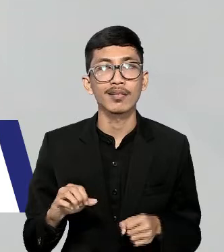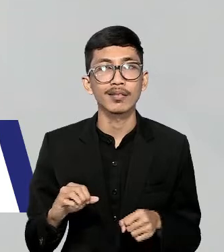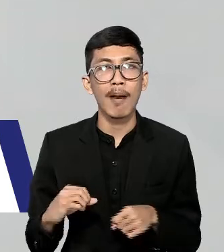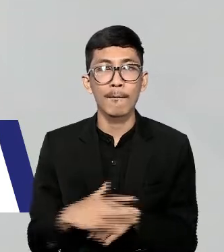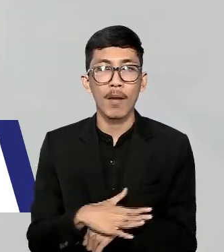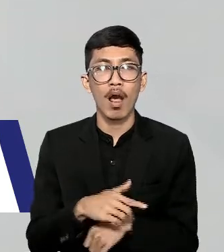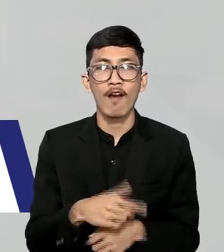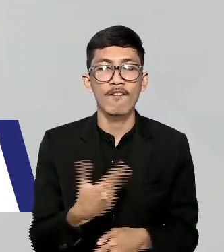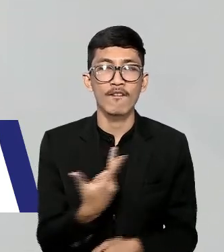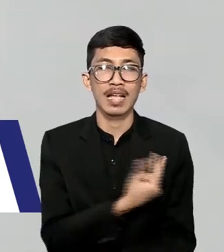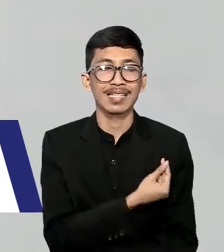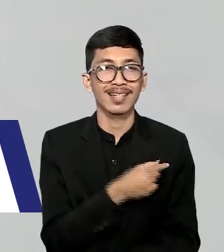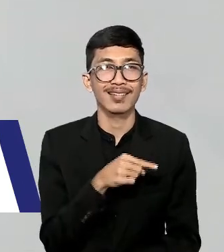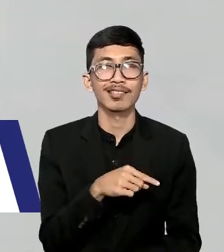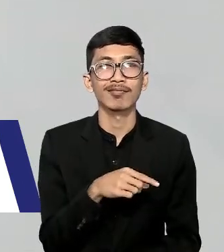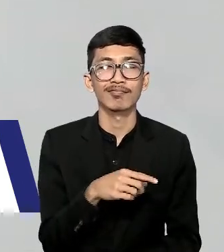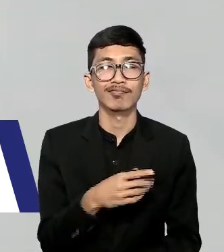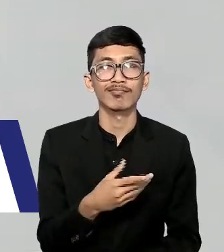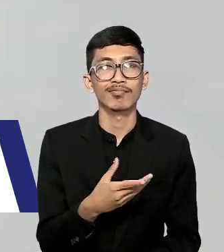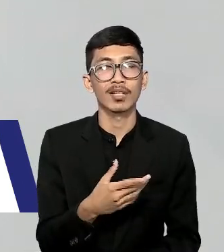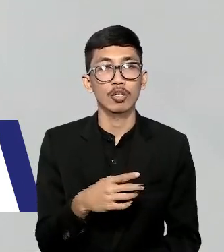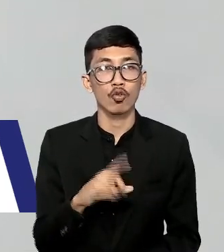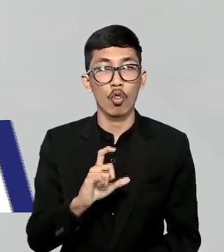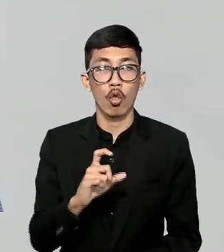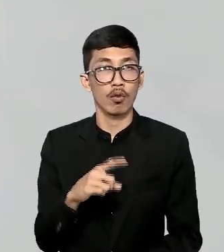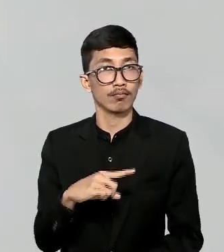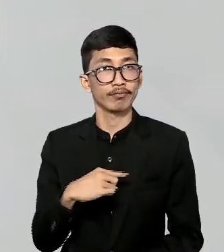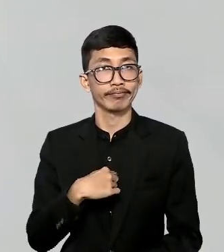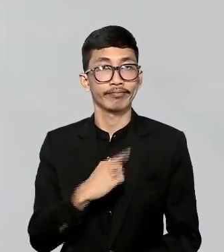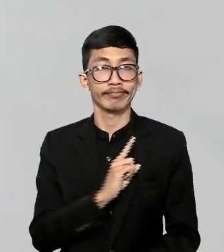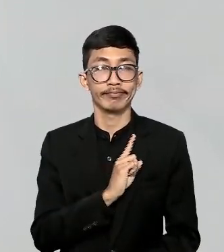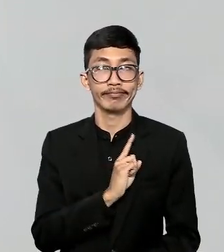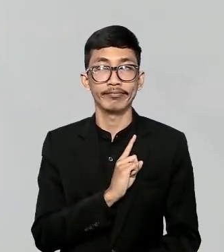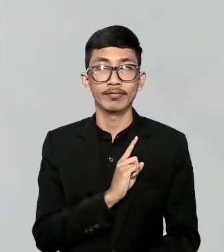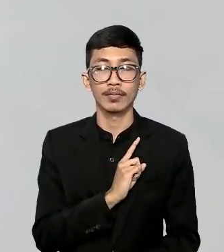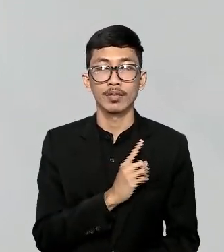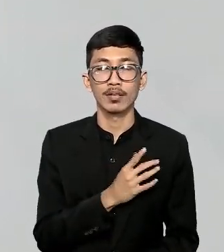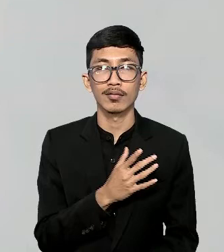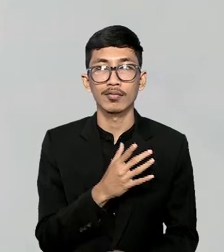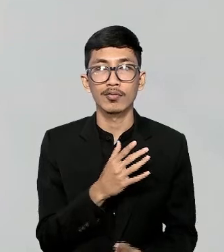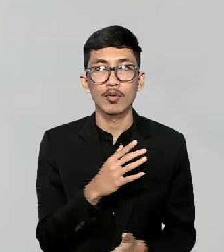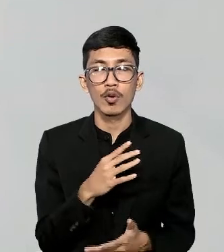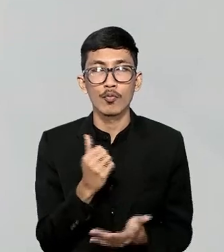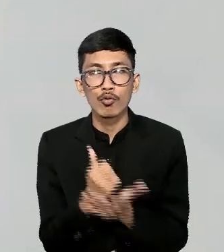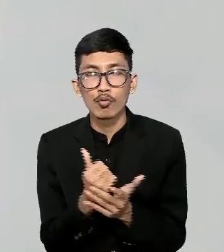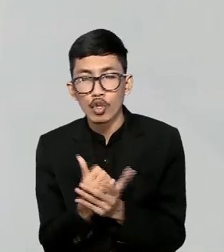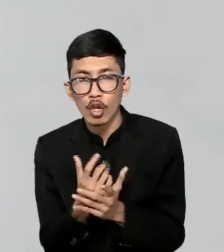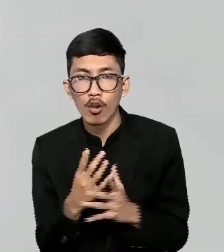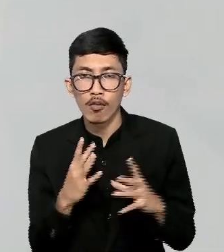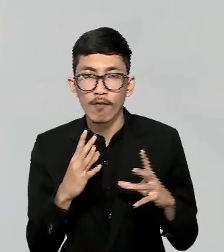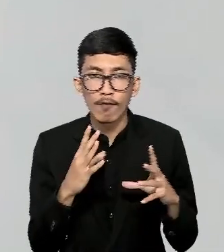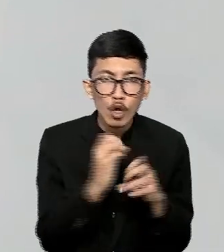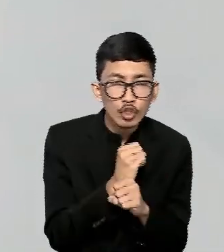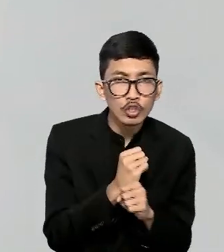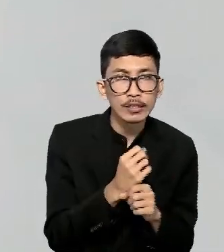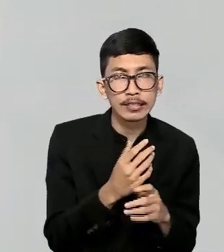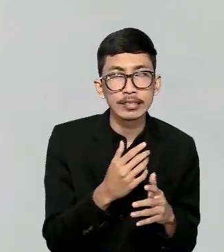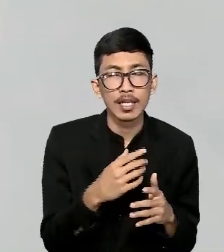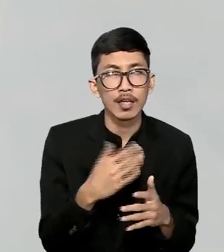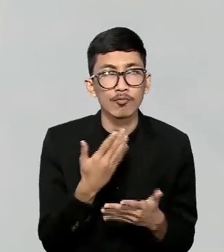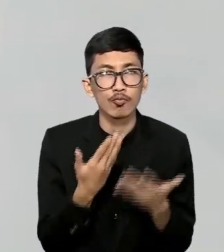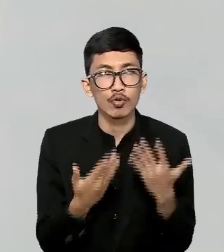vaksinasi di lapangan saya sendiri bab belum bisa mengungkap mengungkapkan hal tersebut Namun nanti Insyaallah